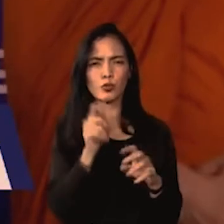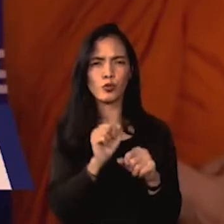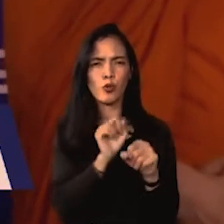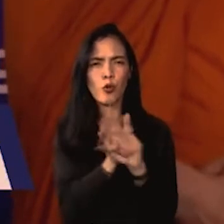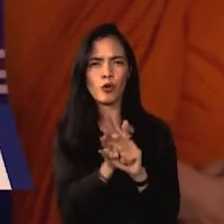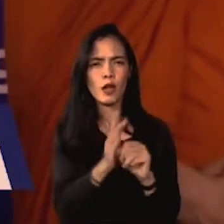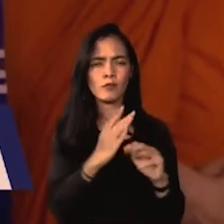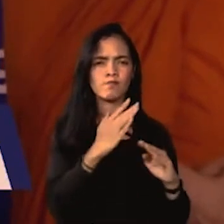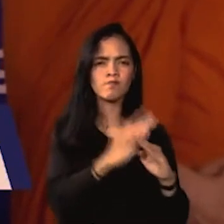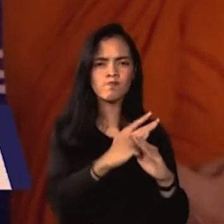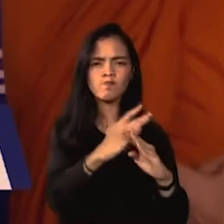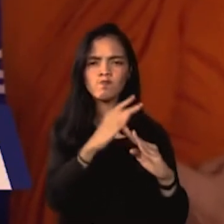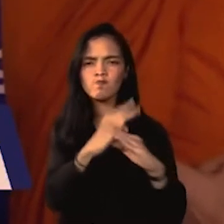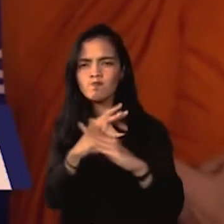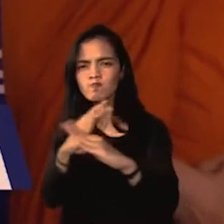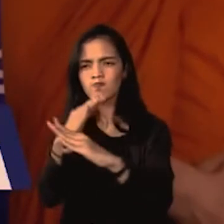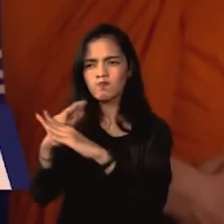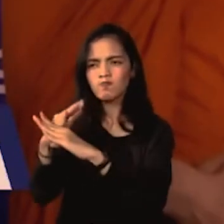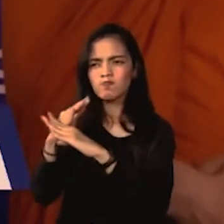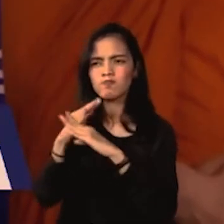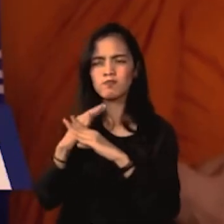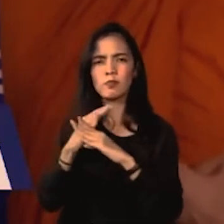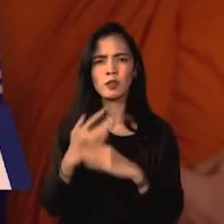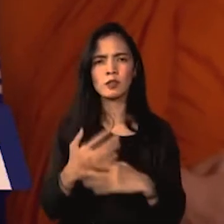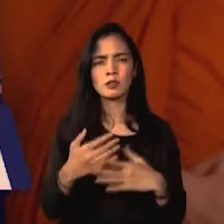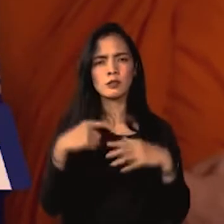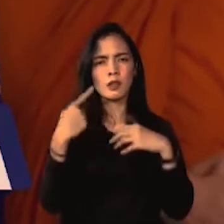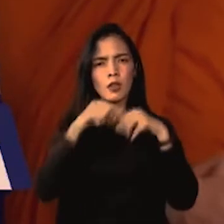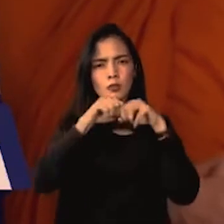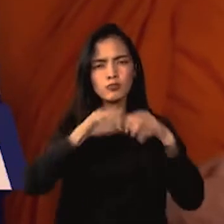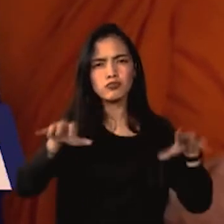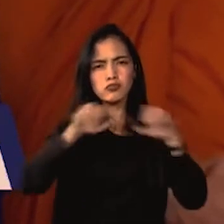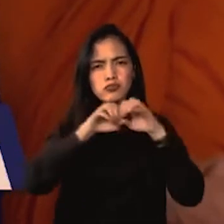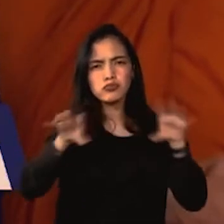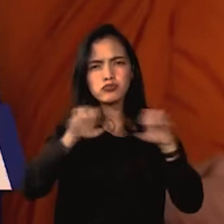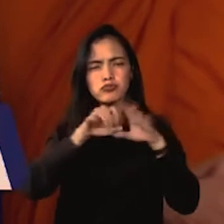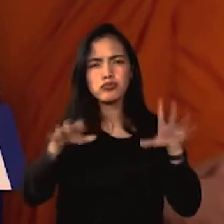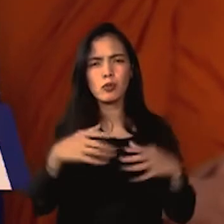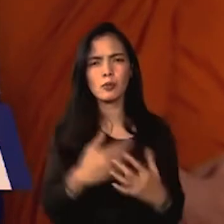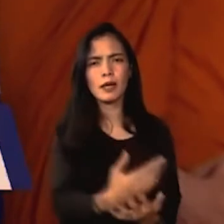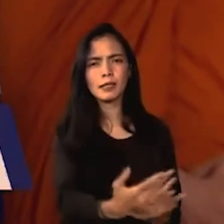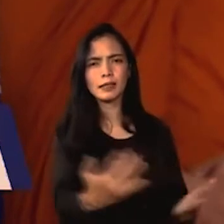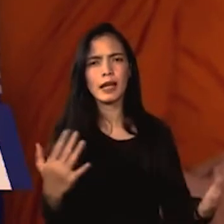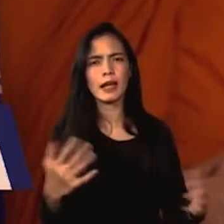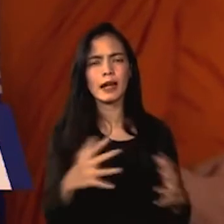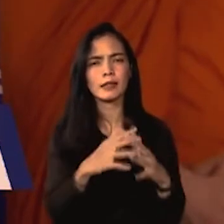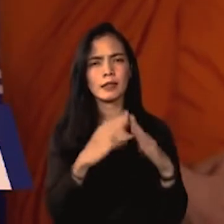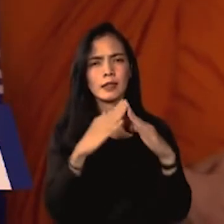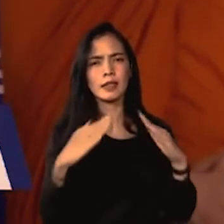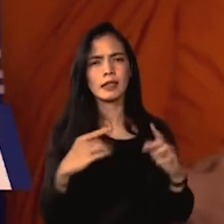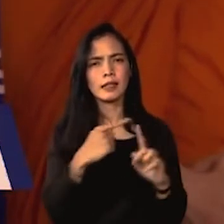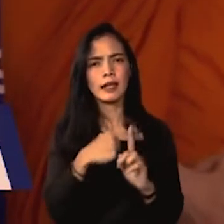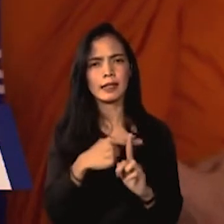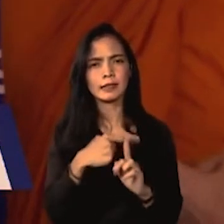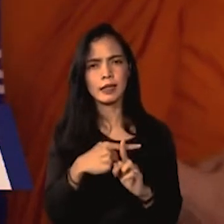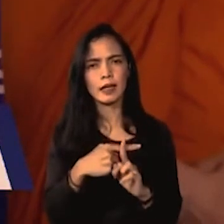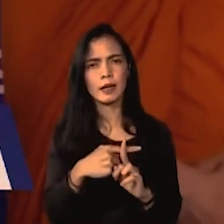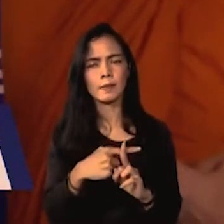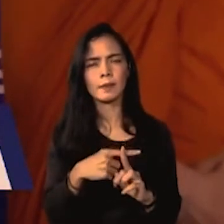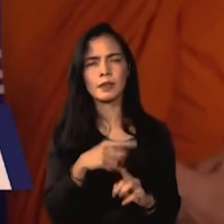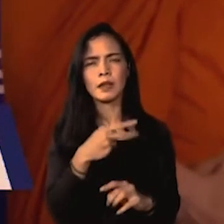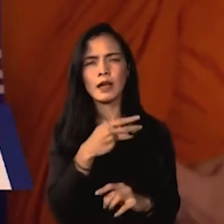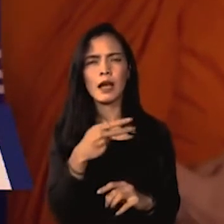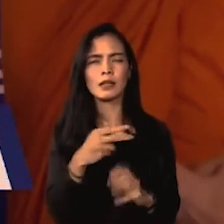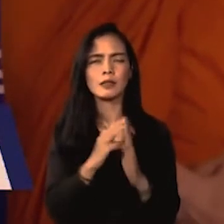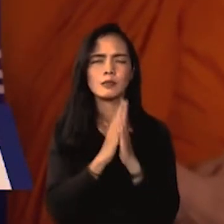COVID-19. Himbauan kami sudah begitu banyak yang kami sampaikan kepada warga gereja secara khusus. Dan karena itu kami